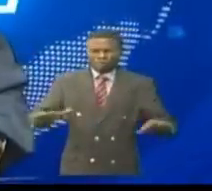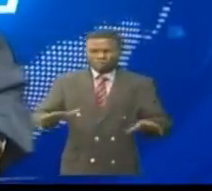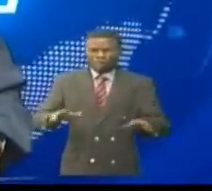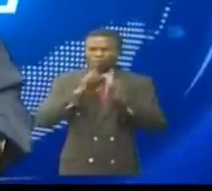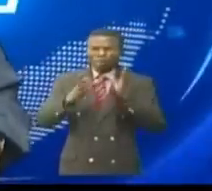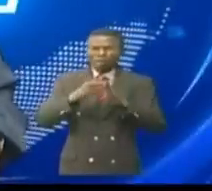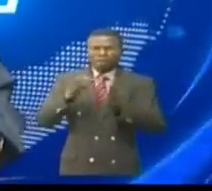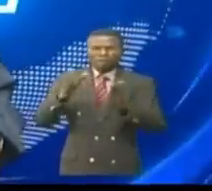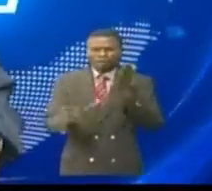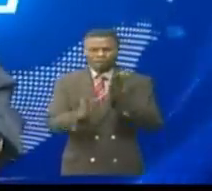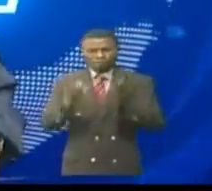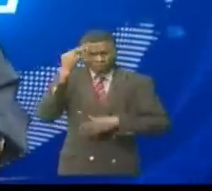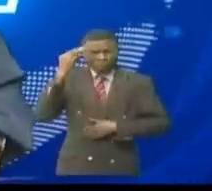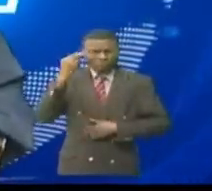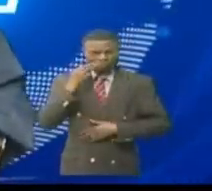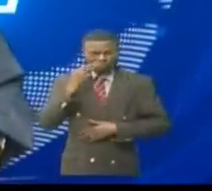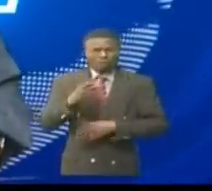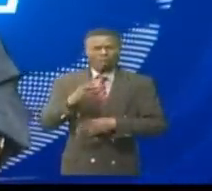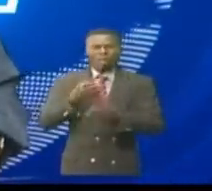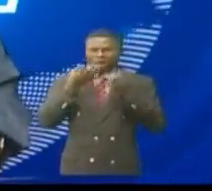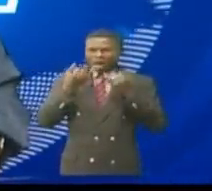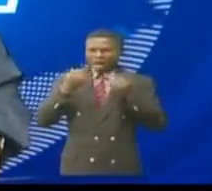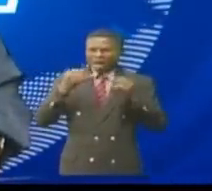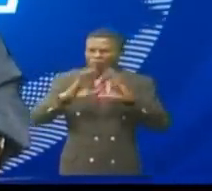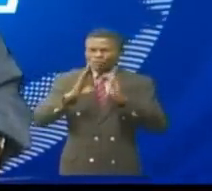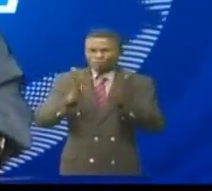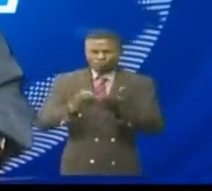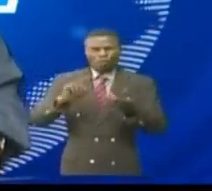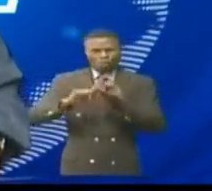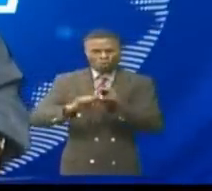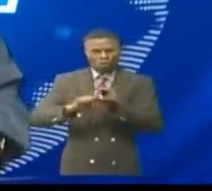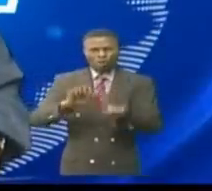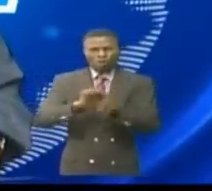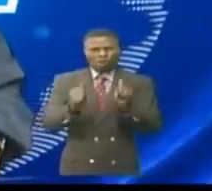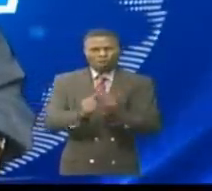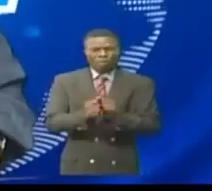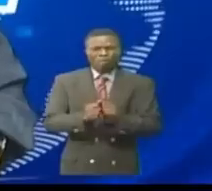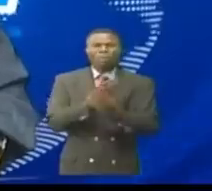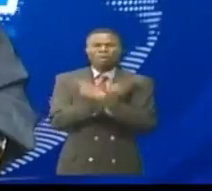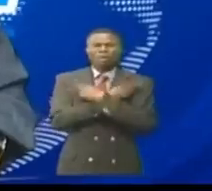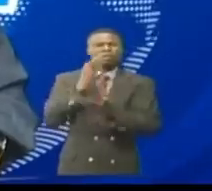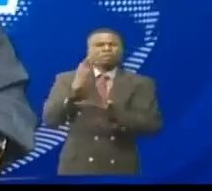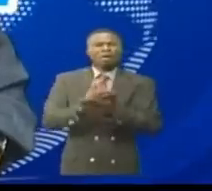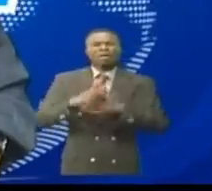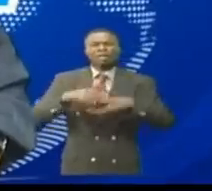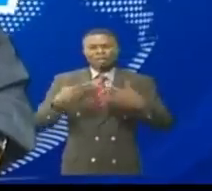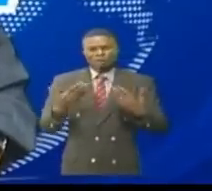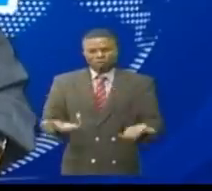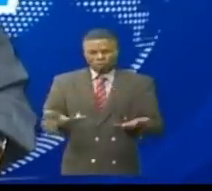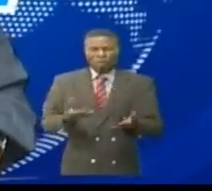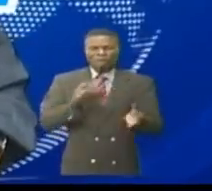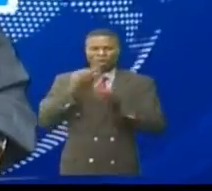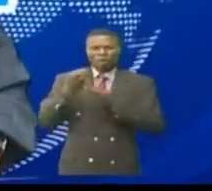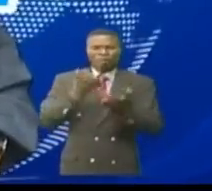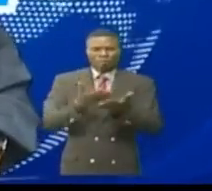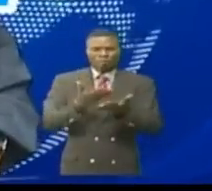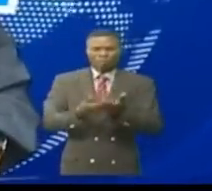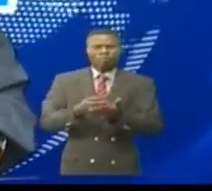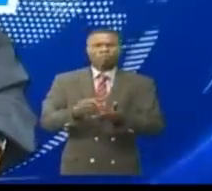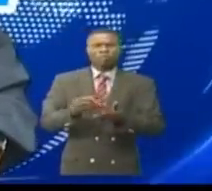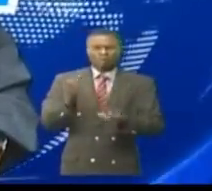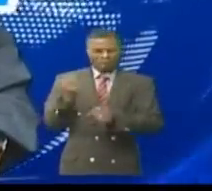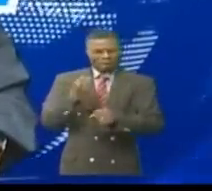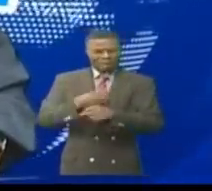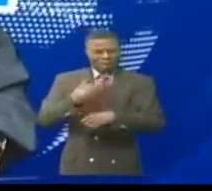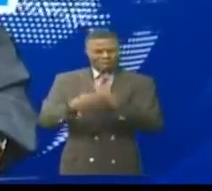Liaou. Ces derniers ont reçu toutes les assurances sur leurs conditions de mise à la retraite. Ajoute à cela la reconnaissance du travail